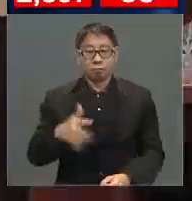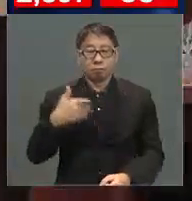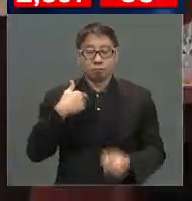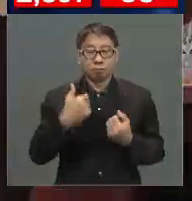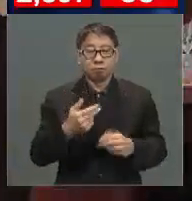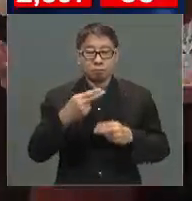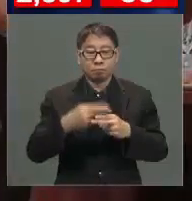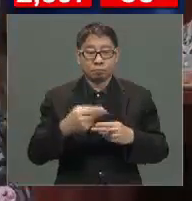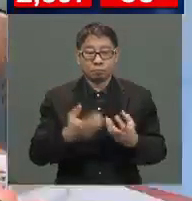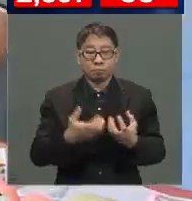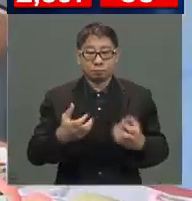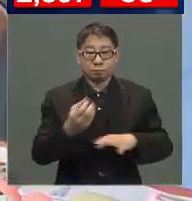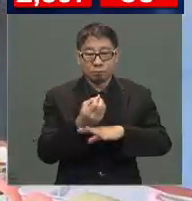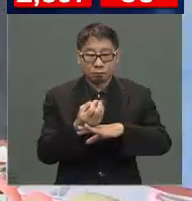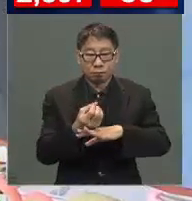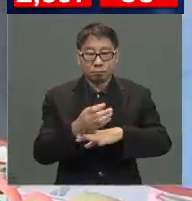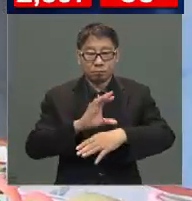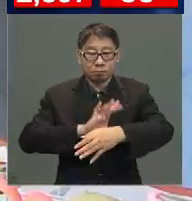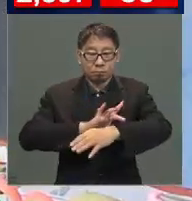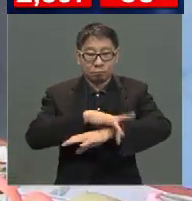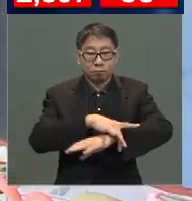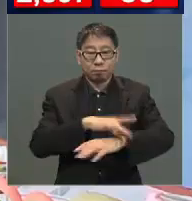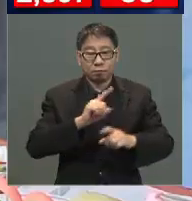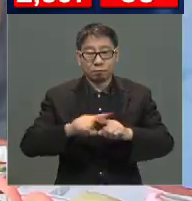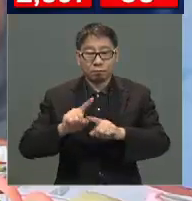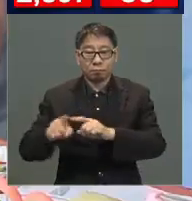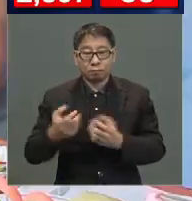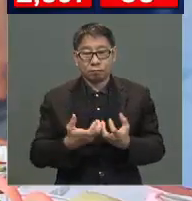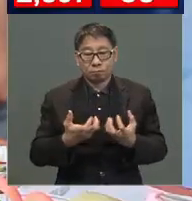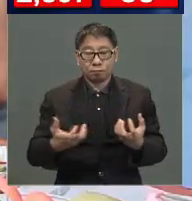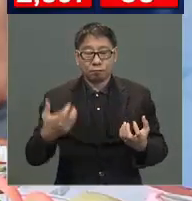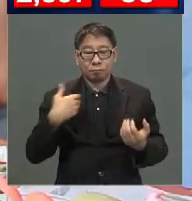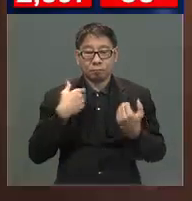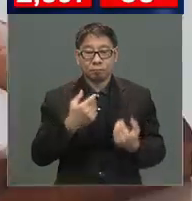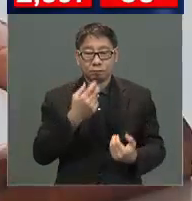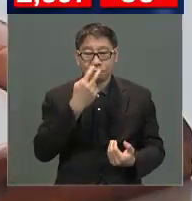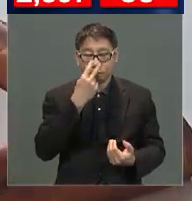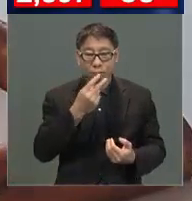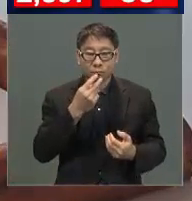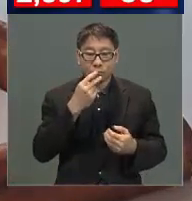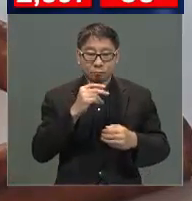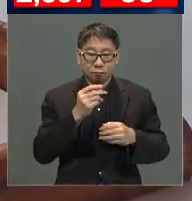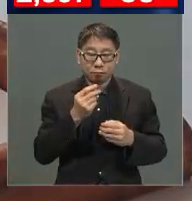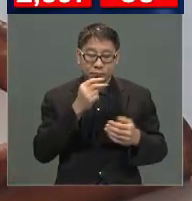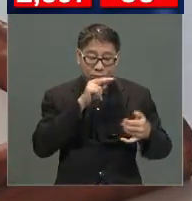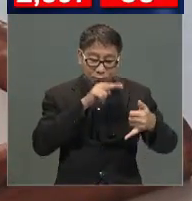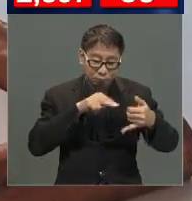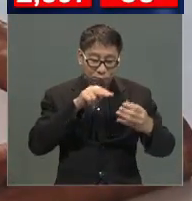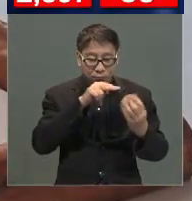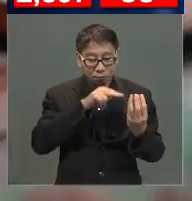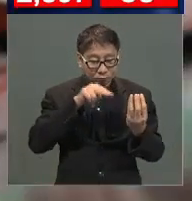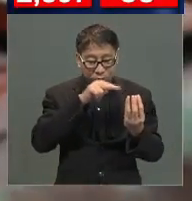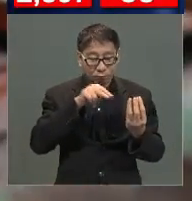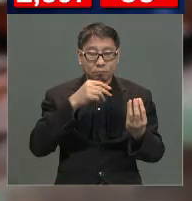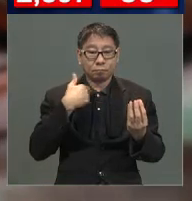ราะเมื่อขึ้นชื่อว่าเป็นสินค้าอัญมณีและเครื่องประดับต้องเป็นสินค้าที่จะต้องมีการจับต้องมีการพินิจพิเค